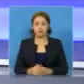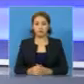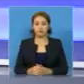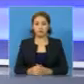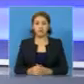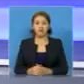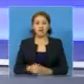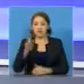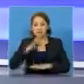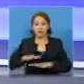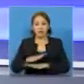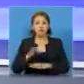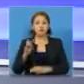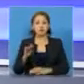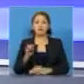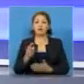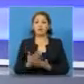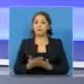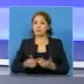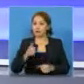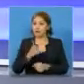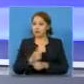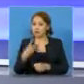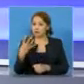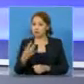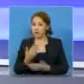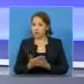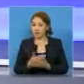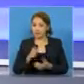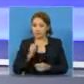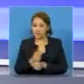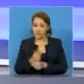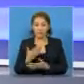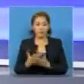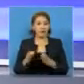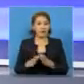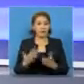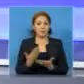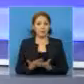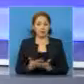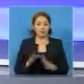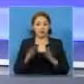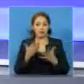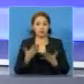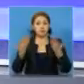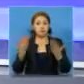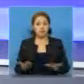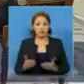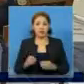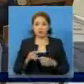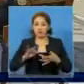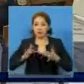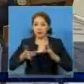либо со нурсултан назарбаев определил четыре основные задачи ассамблеи на предстоящий период сегодня в режиме онлайн